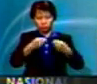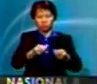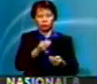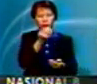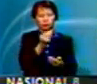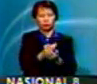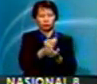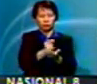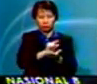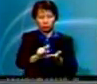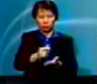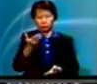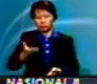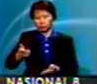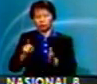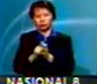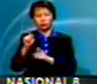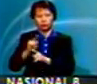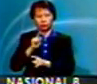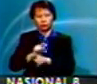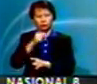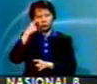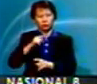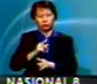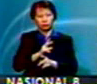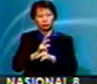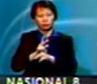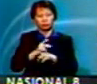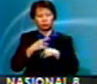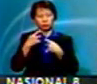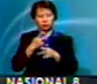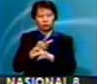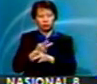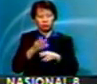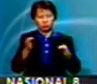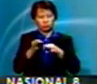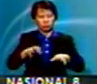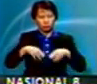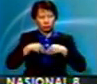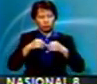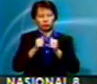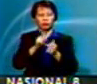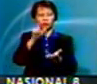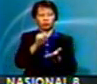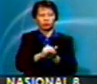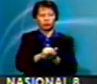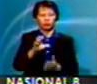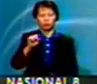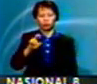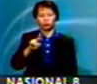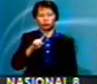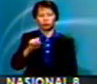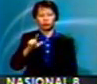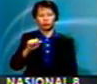rezeki sepenuh kudrat mereka digunakan untuk menjayakannya. Merungkai manfaat yang diterima bersama wartawan Suzy Laidah